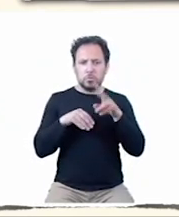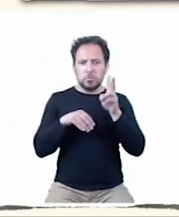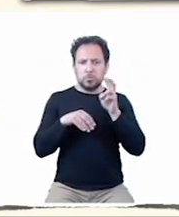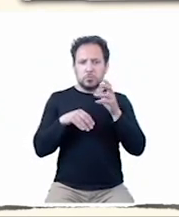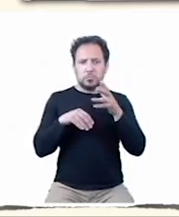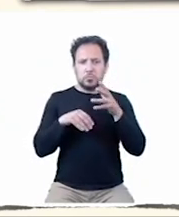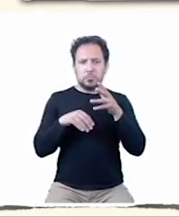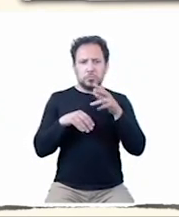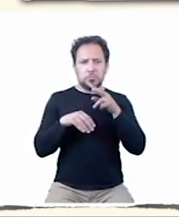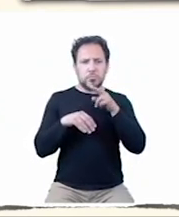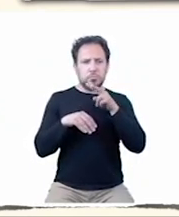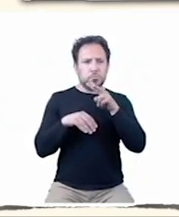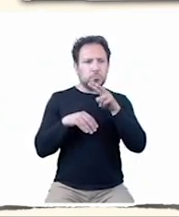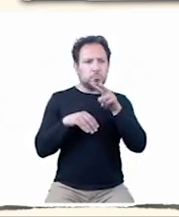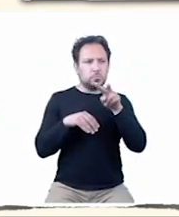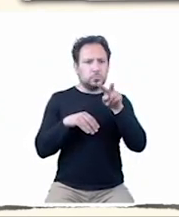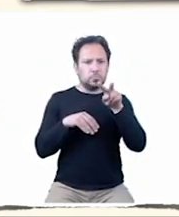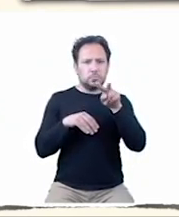lui.